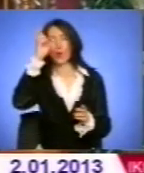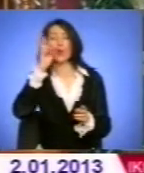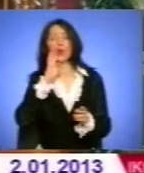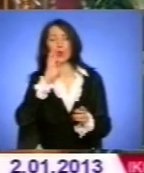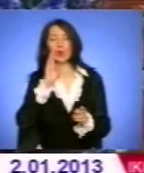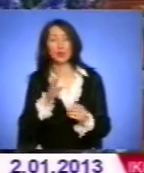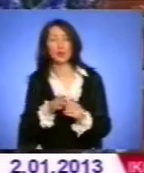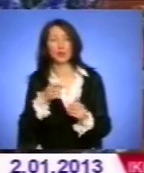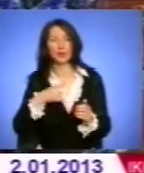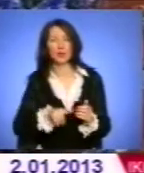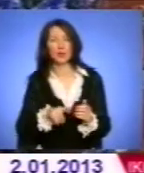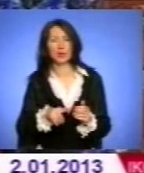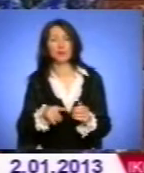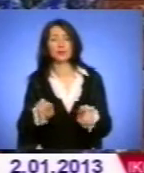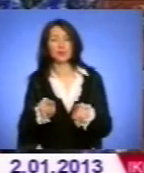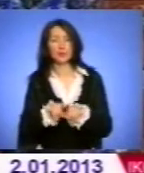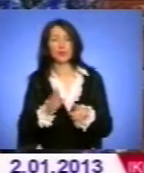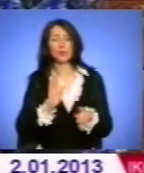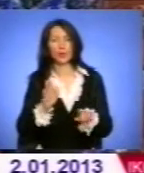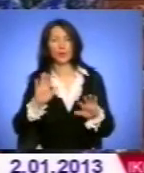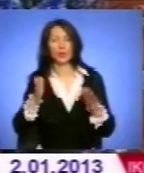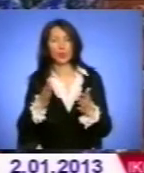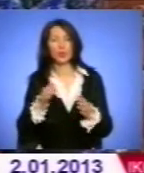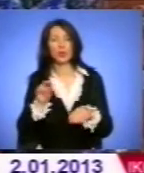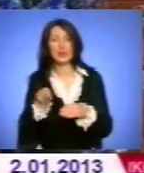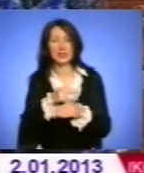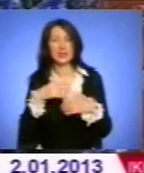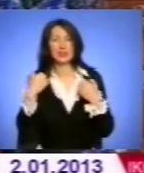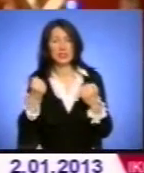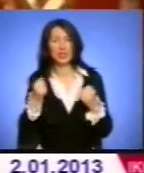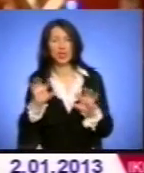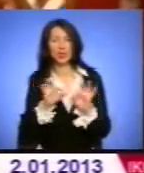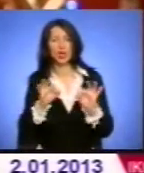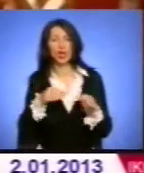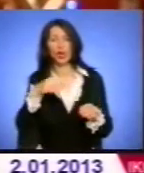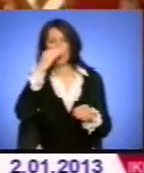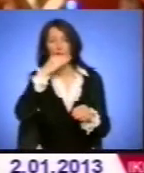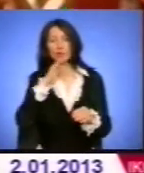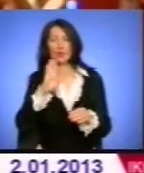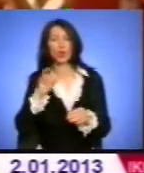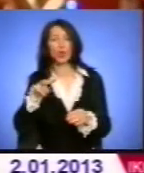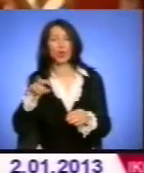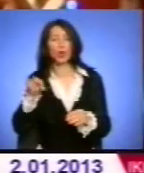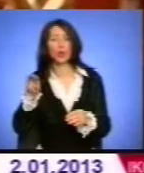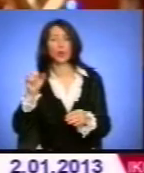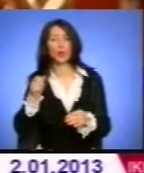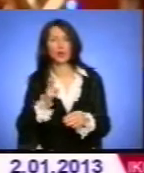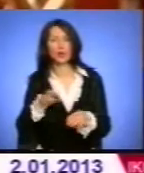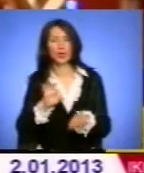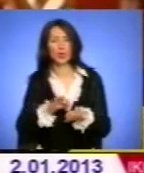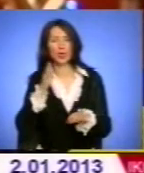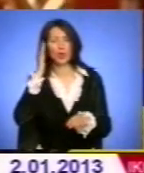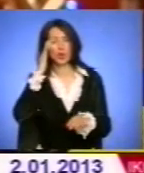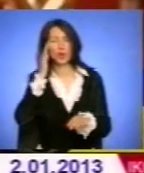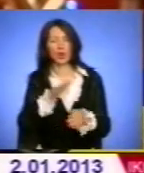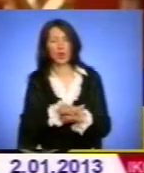Скоропослушниці також відбулися випадки зцілень, розповідає отець Володимир. Когось боліла голова